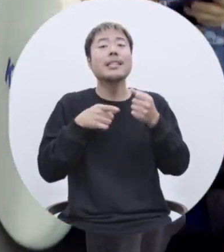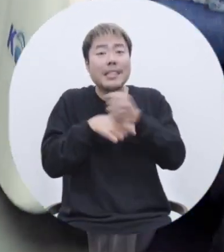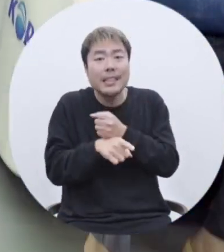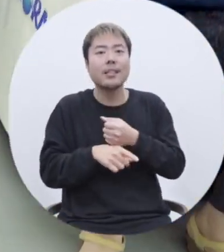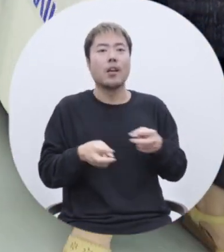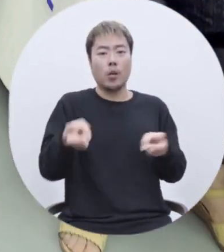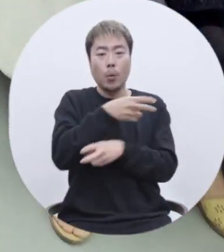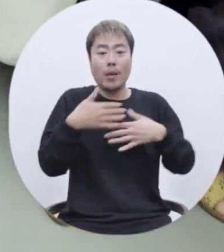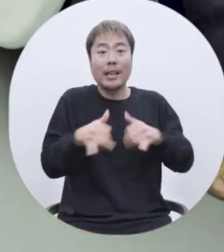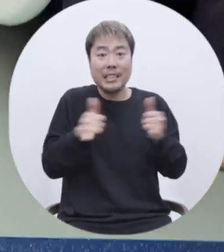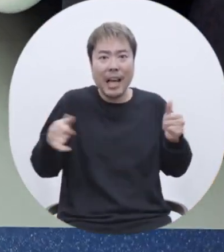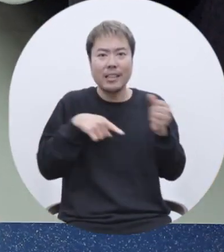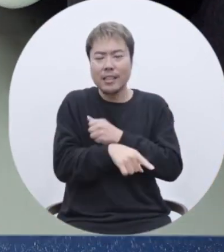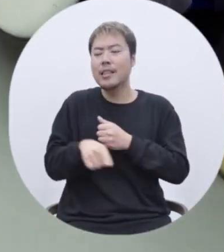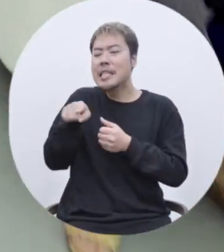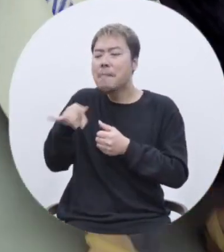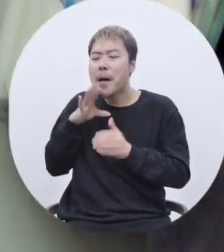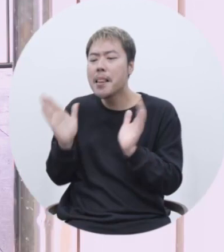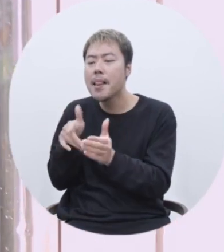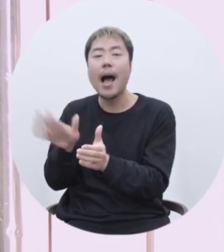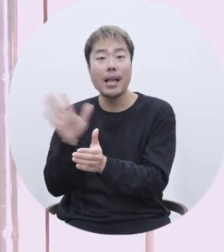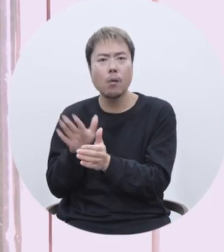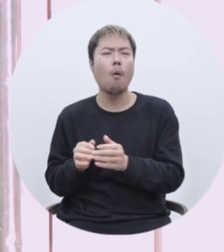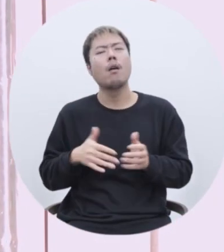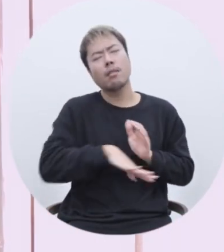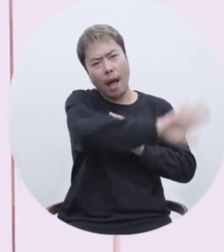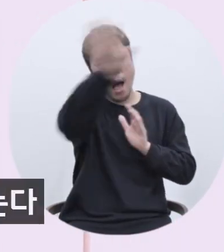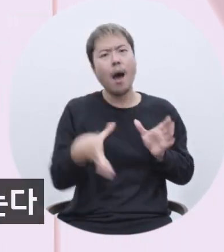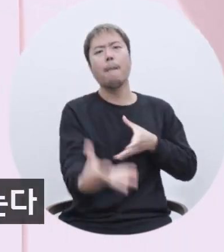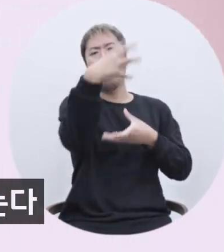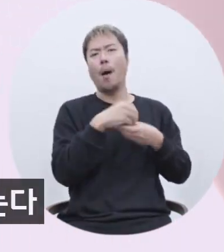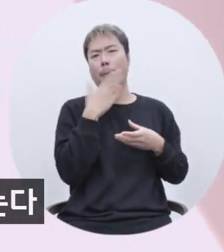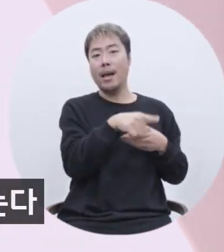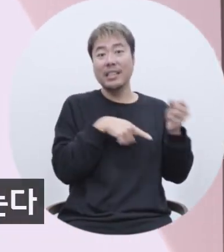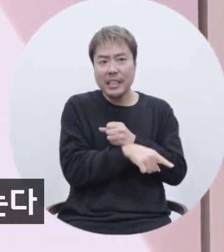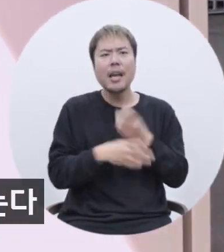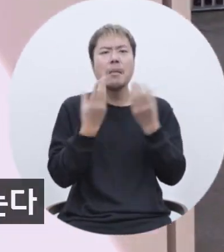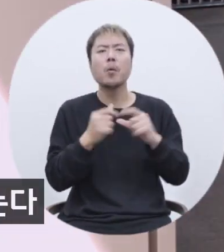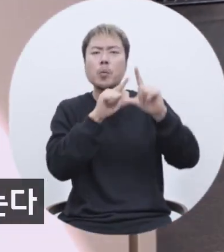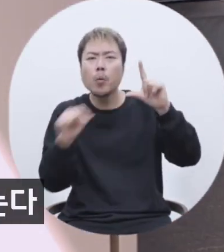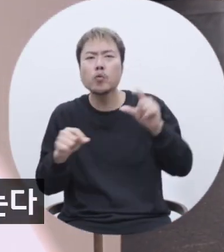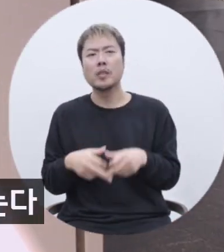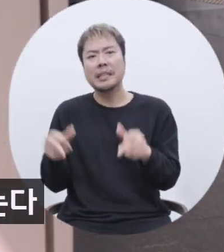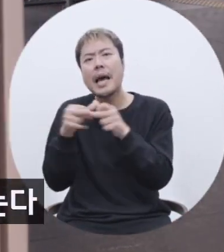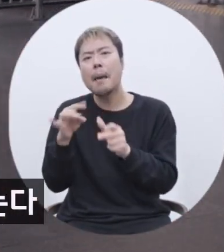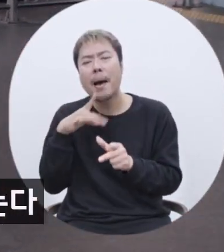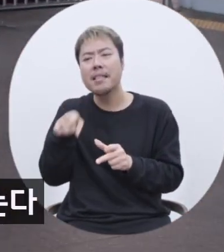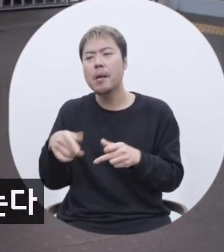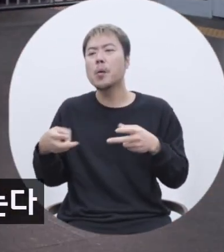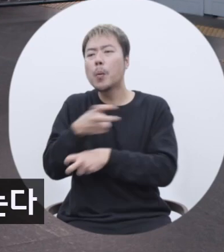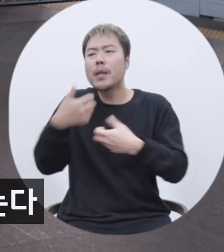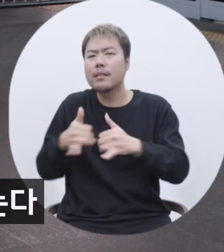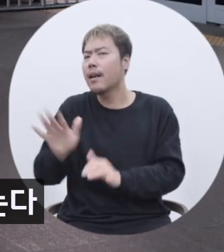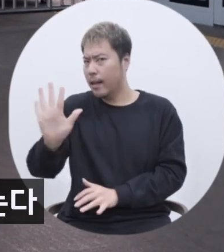구성원들에게 그러니까 교통약자에 해당되는 게 굉장히 소수, 예를 들어 장애인에게만